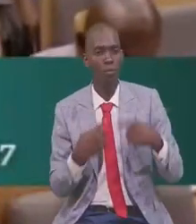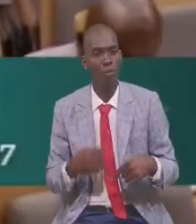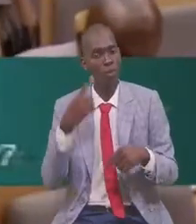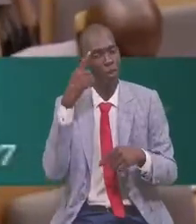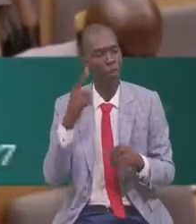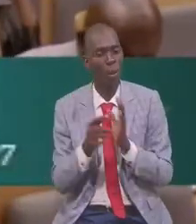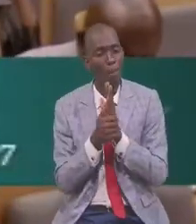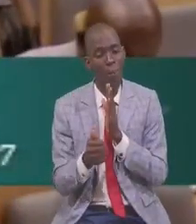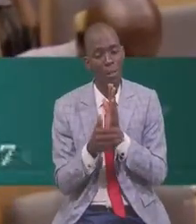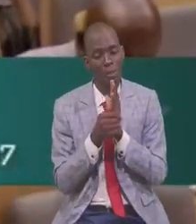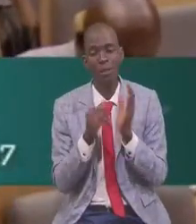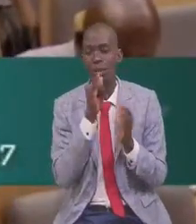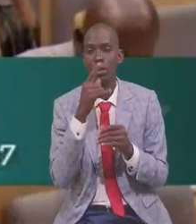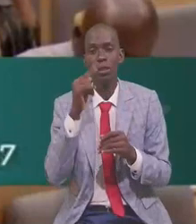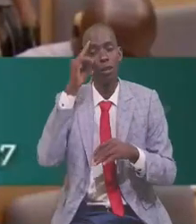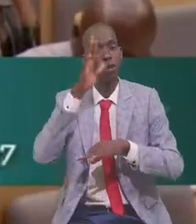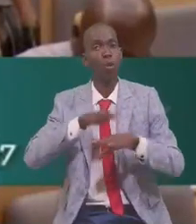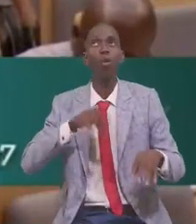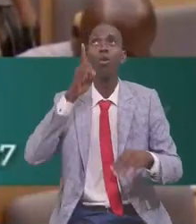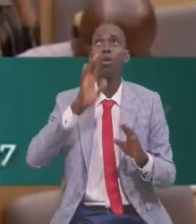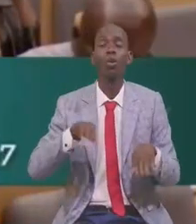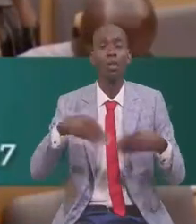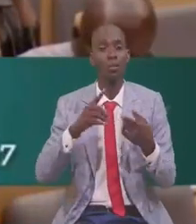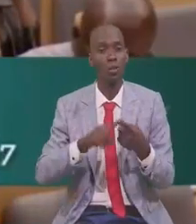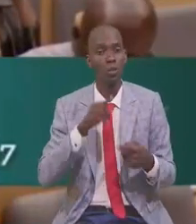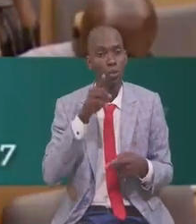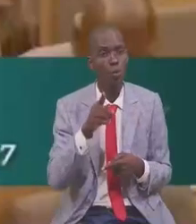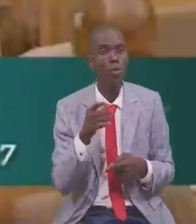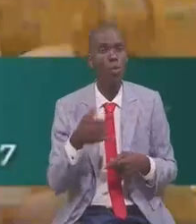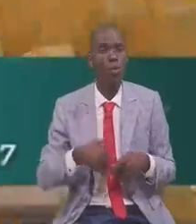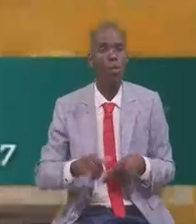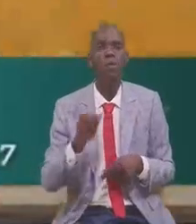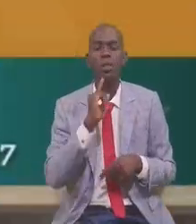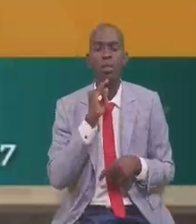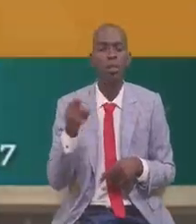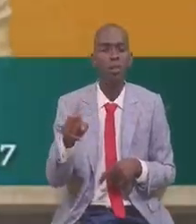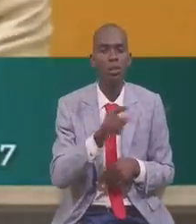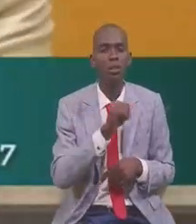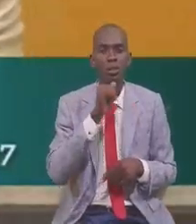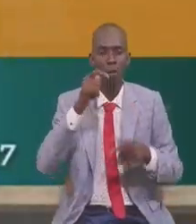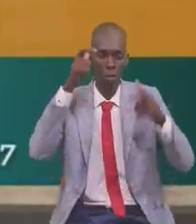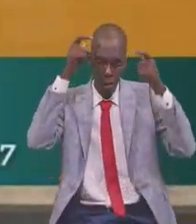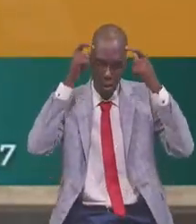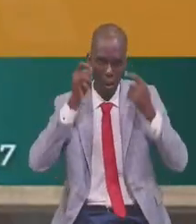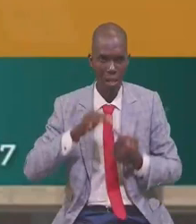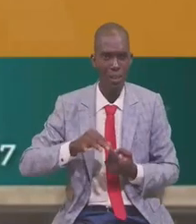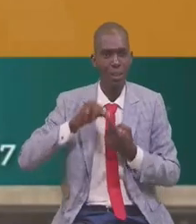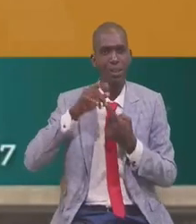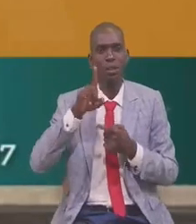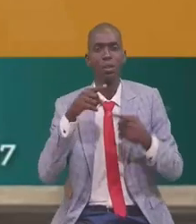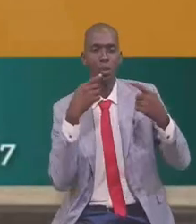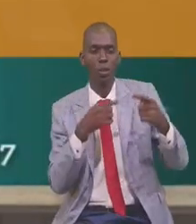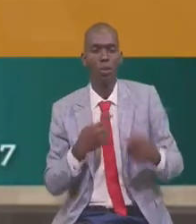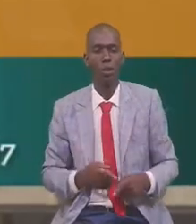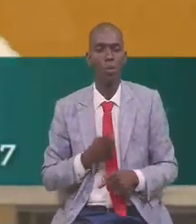l'a lancé, il n'est pas couronné s'il n'a pas combattu suivant les règles. Deuxième élément, après